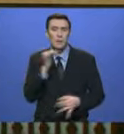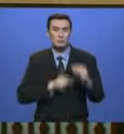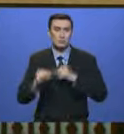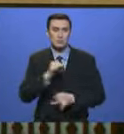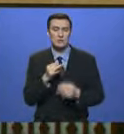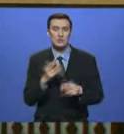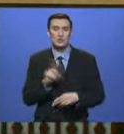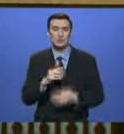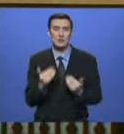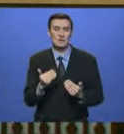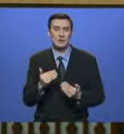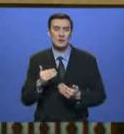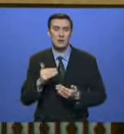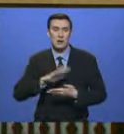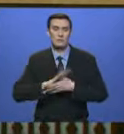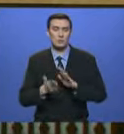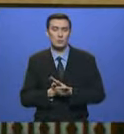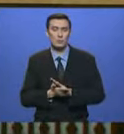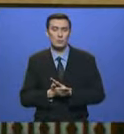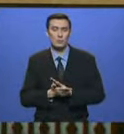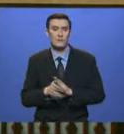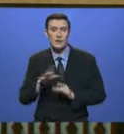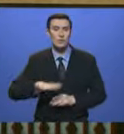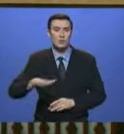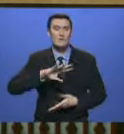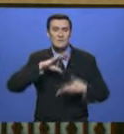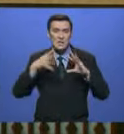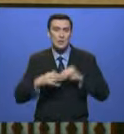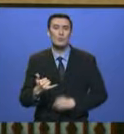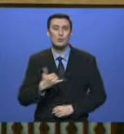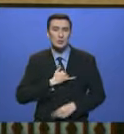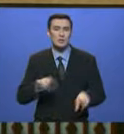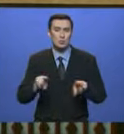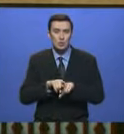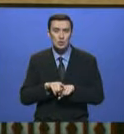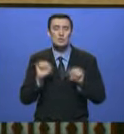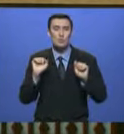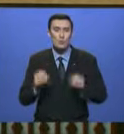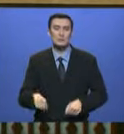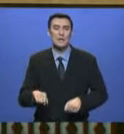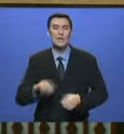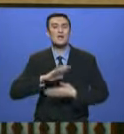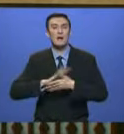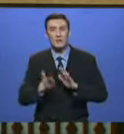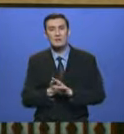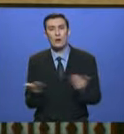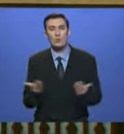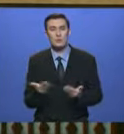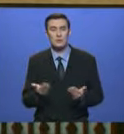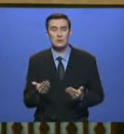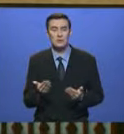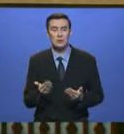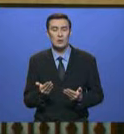что происходит в регионе и в целом у нас, и сможем прийти к какому-то